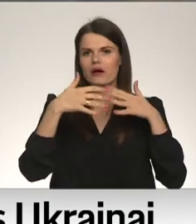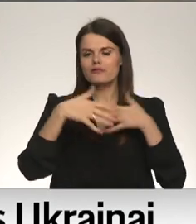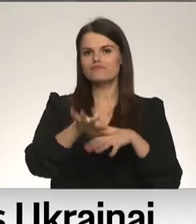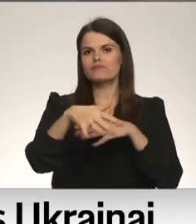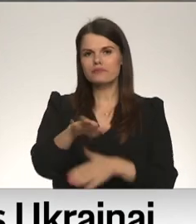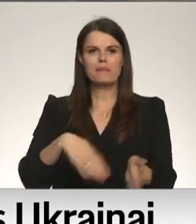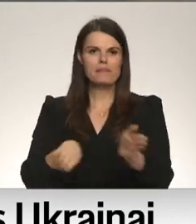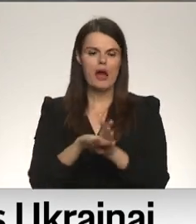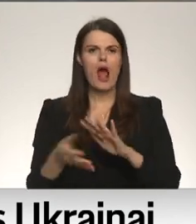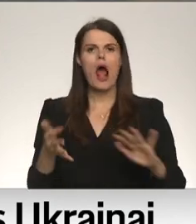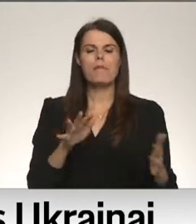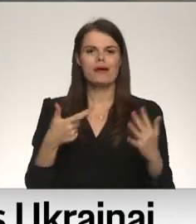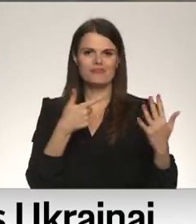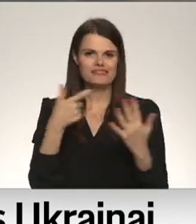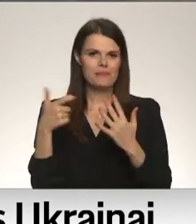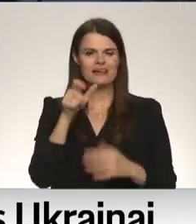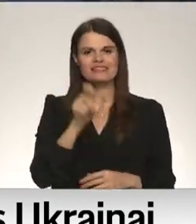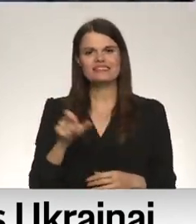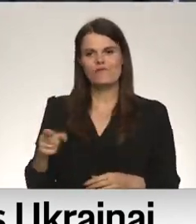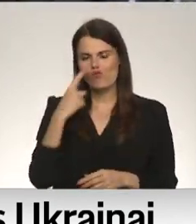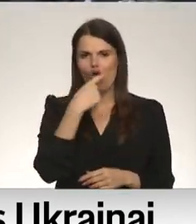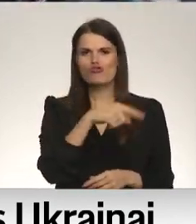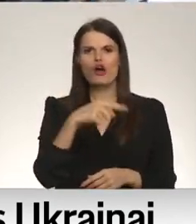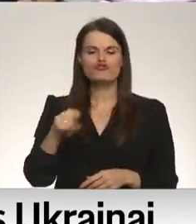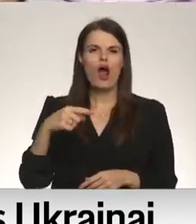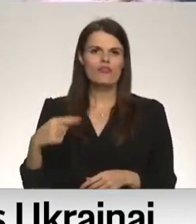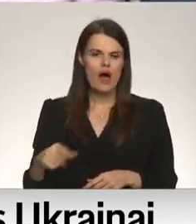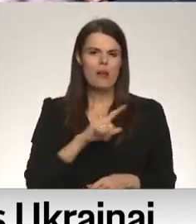no dažādām Latvijas pilsētām.